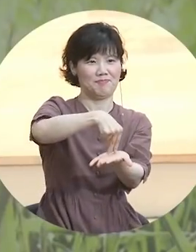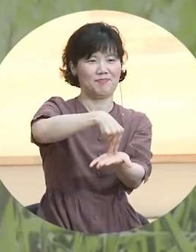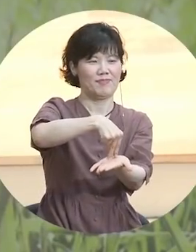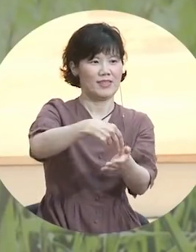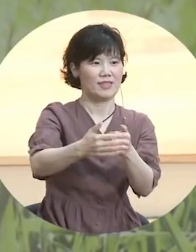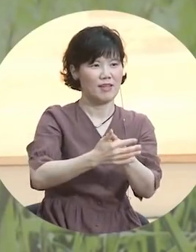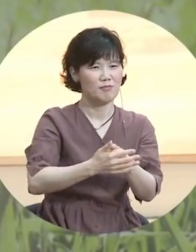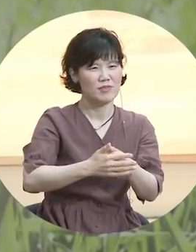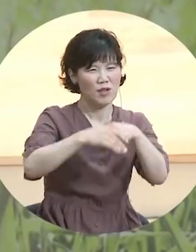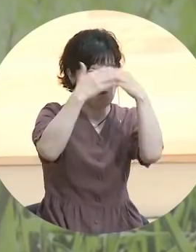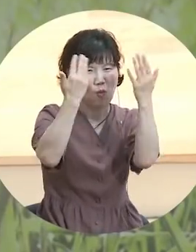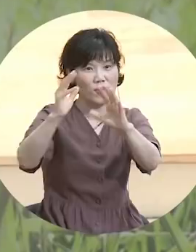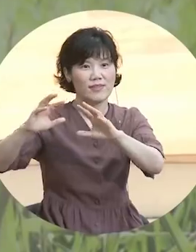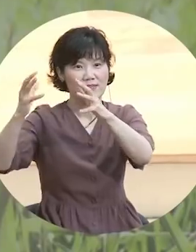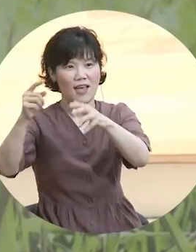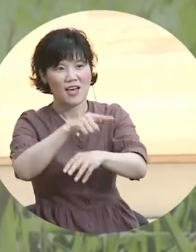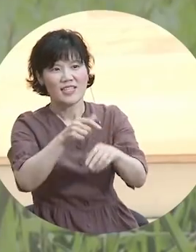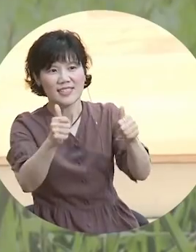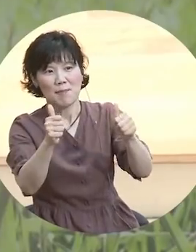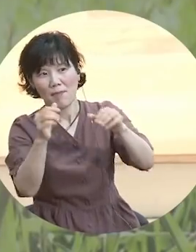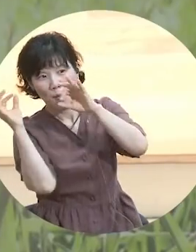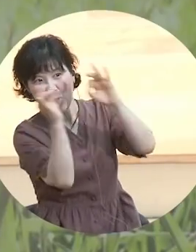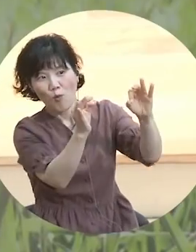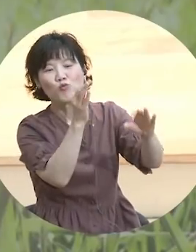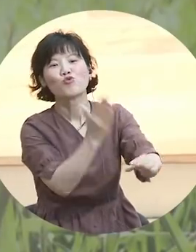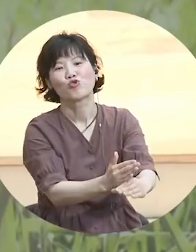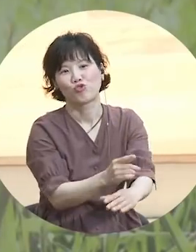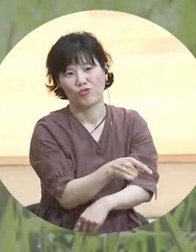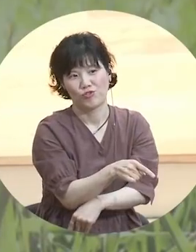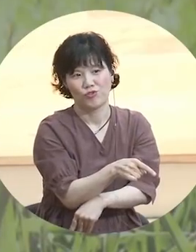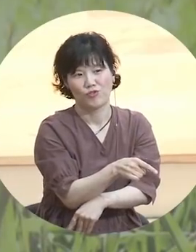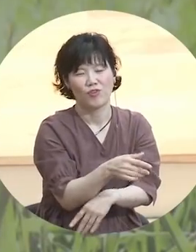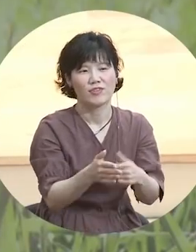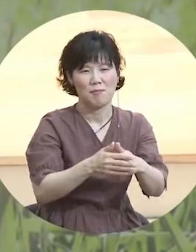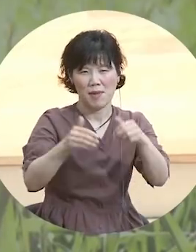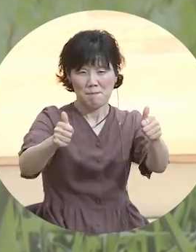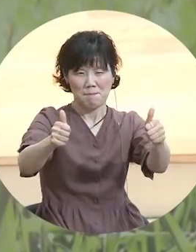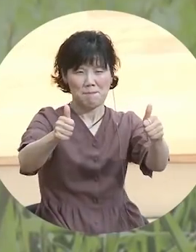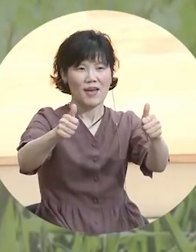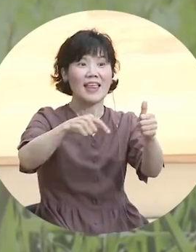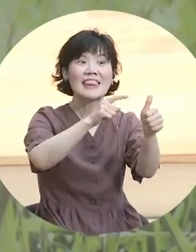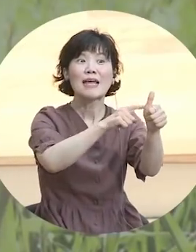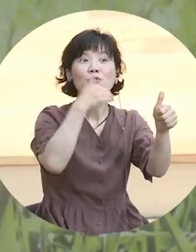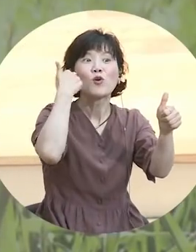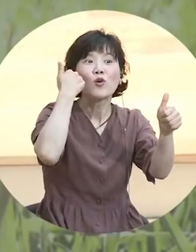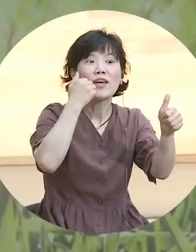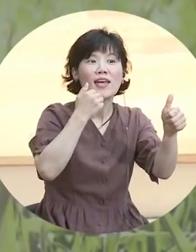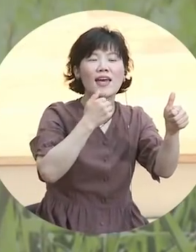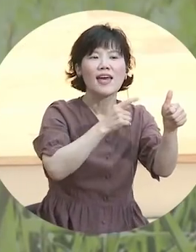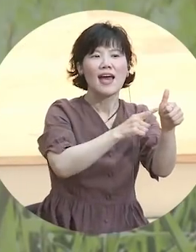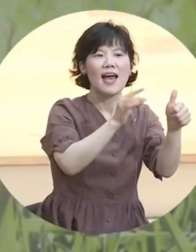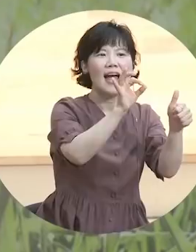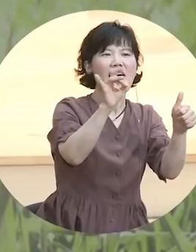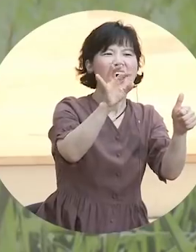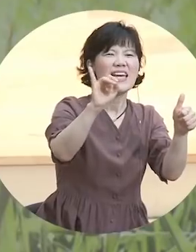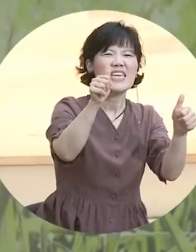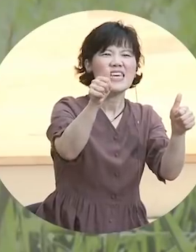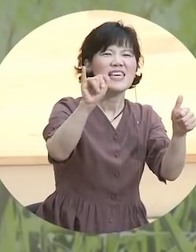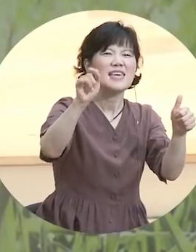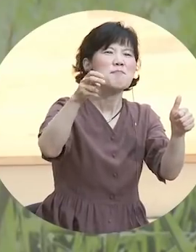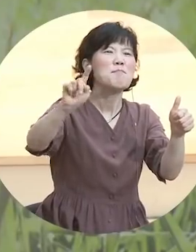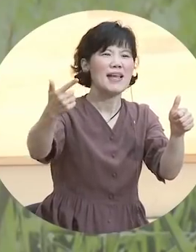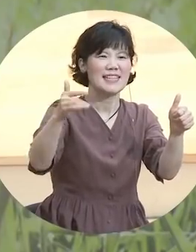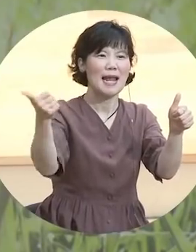섰습니다. 온 세계가 이 재판을 주목하고 보고 있는 상황이었습니다. 그 재판 법정에 선 사람이 누구냐? 아돌프 아히만이라는 사람이에요.